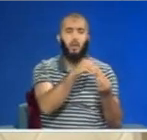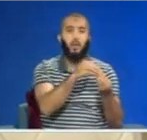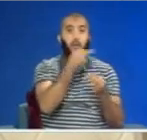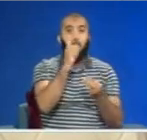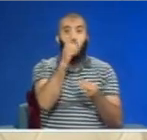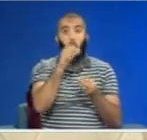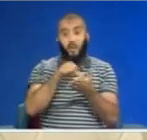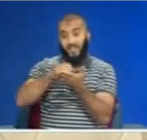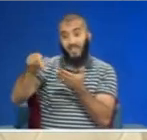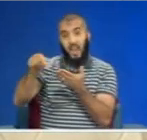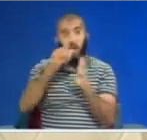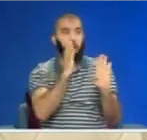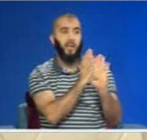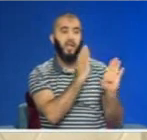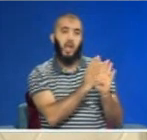فالذي أعطاها